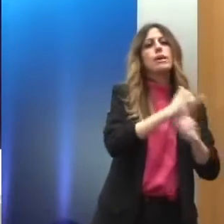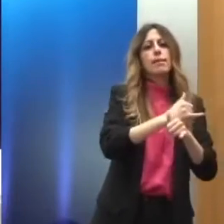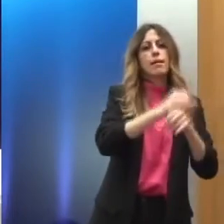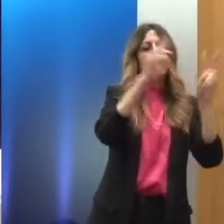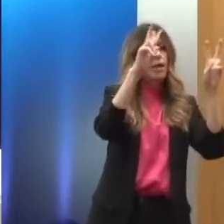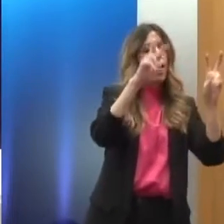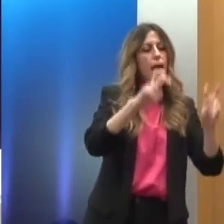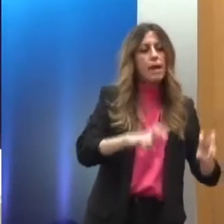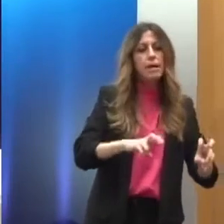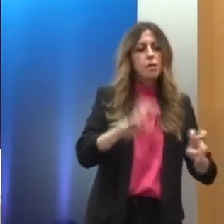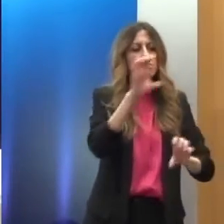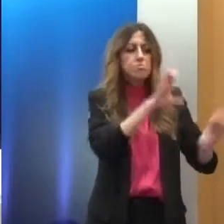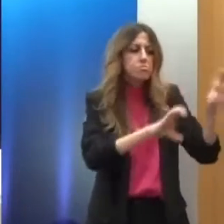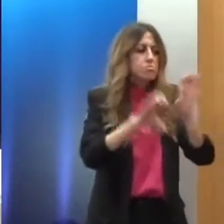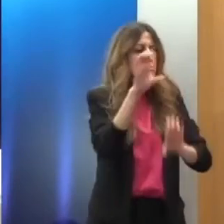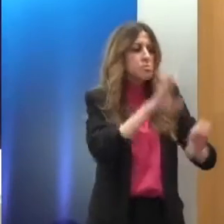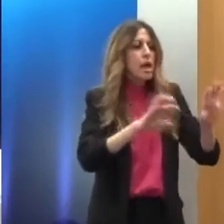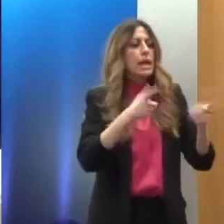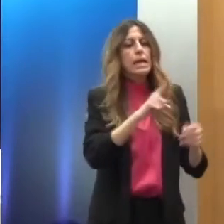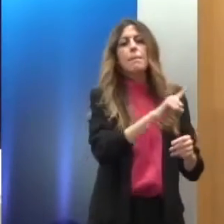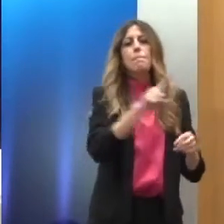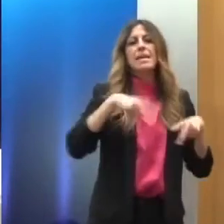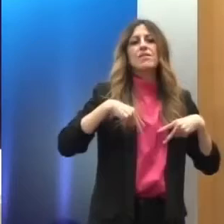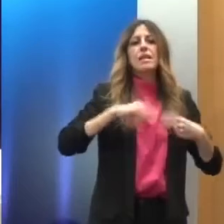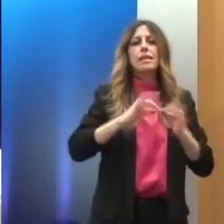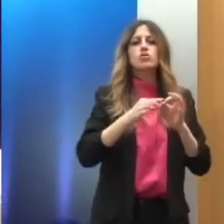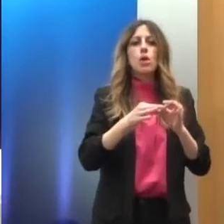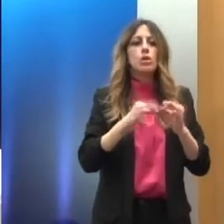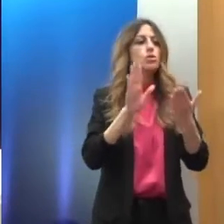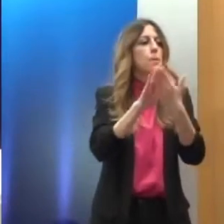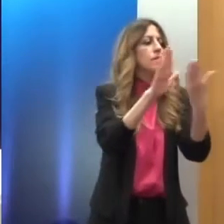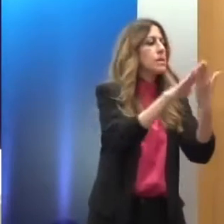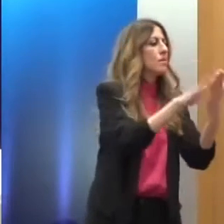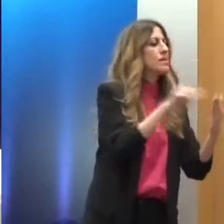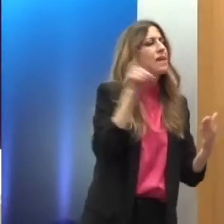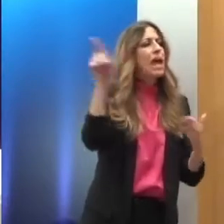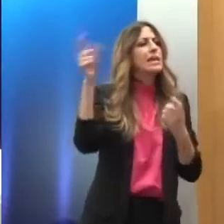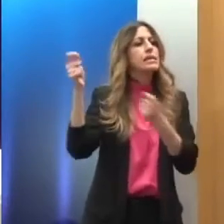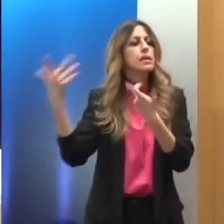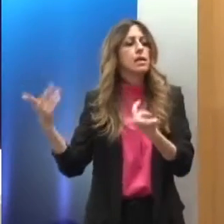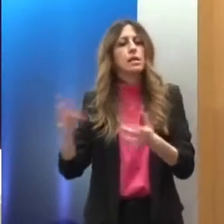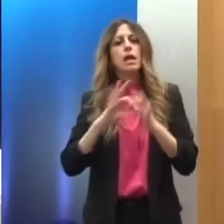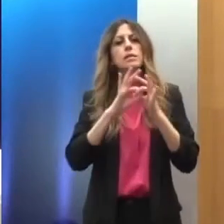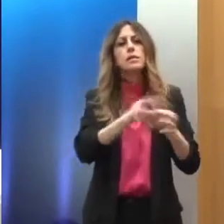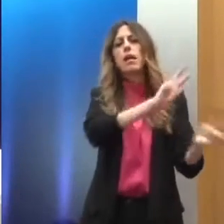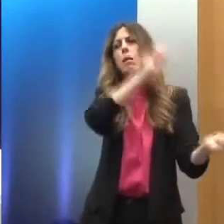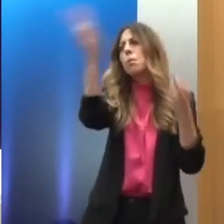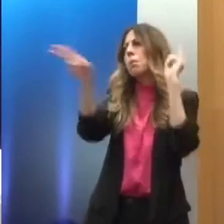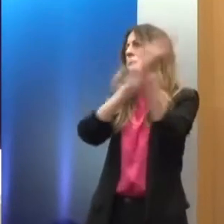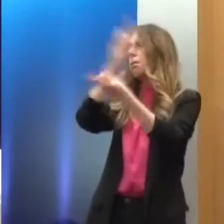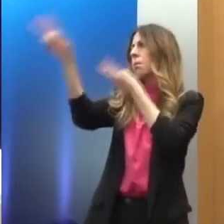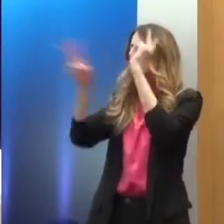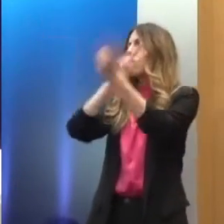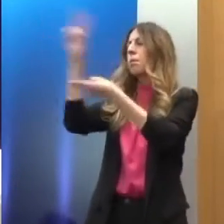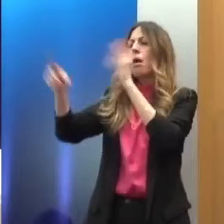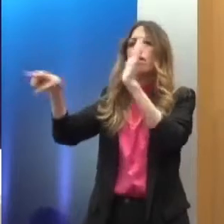σε επίπεδο επαφών με μη κυβερνητικές οργανώσεις για το τι συμβαίνει σε μία χώρα. Μονίμως υπάρχουν κριτικές. Τα θετικά στοιχεία σπανίως